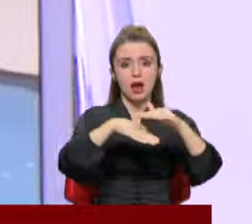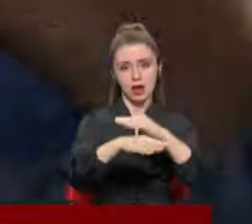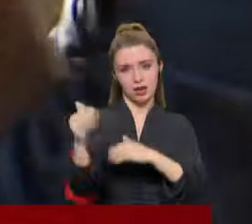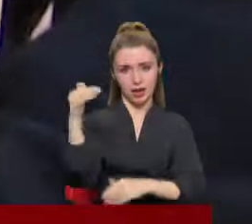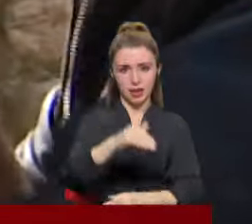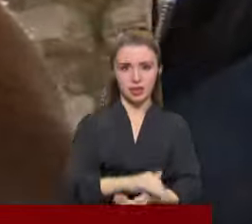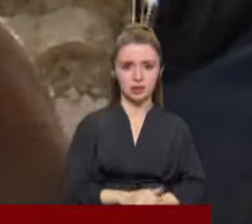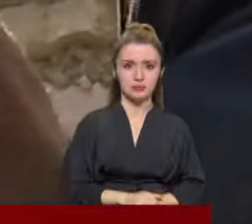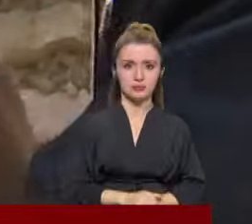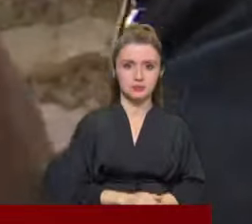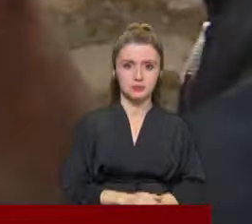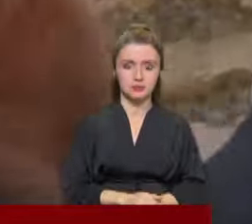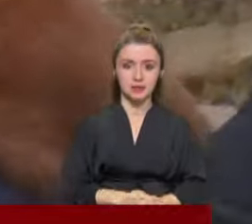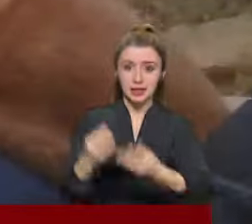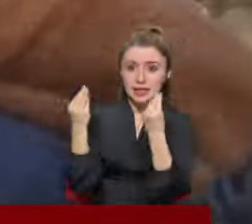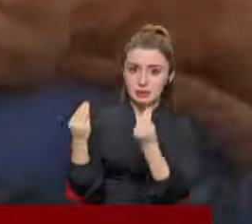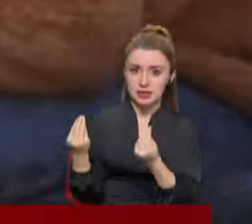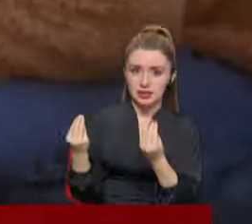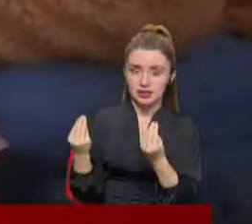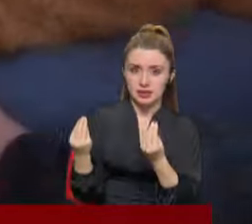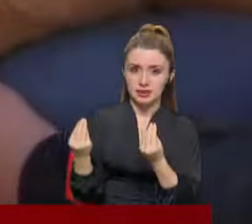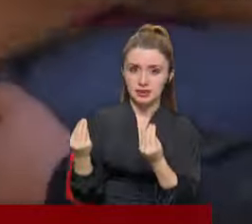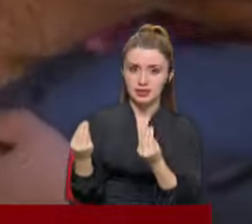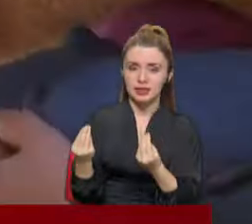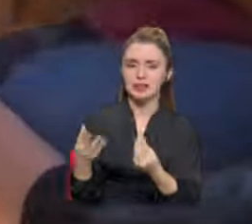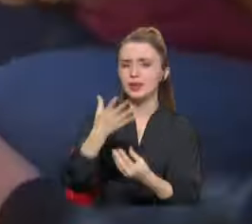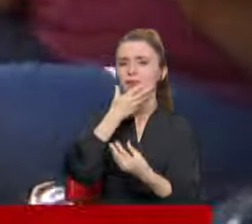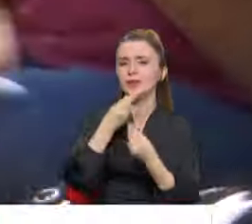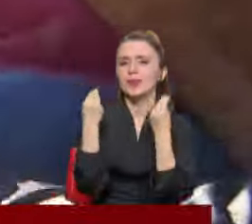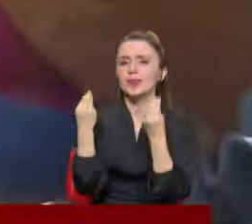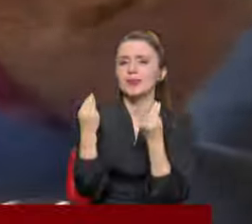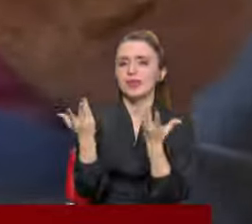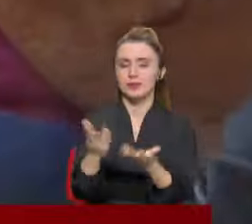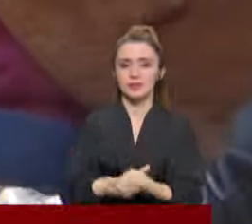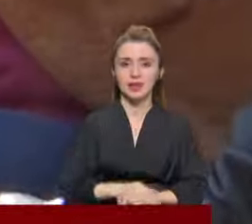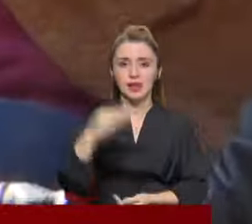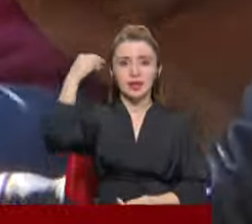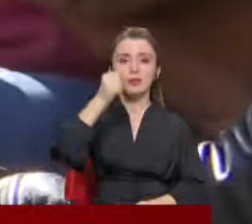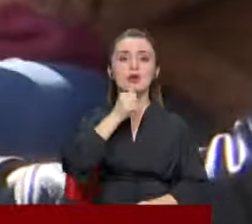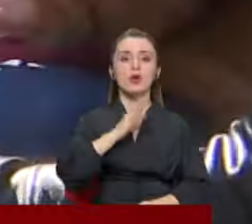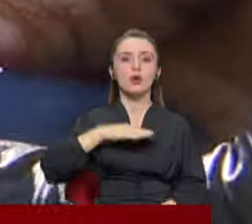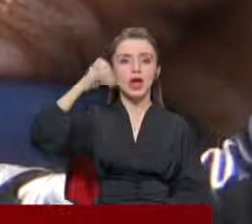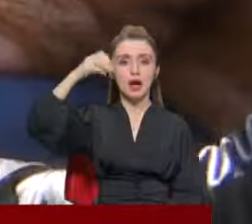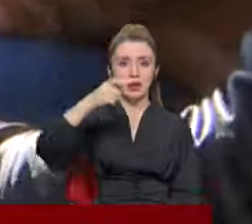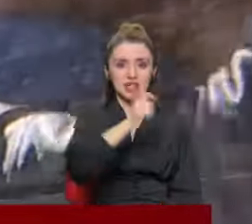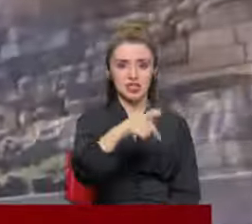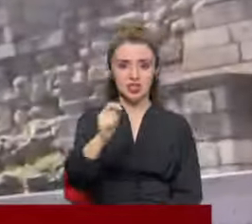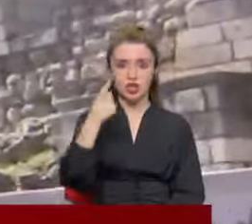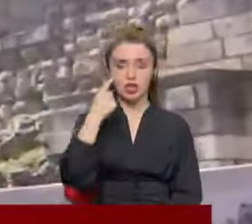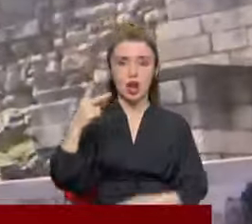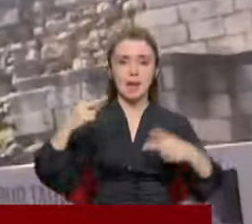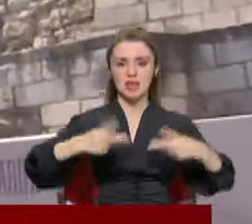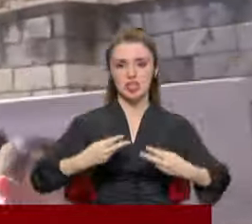yatırım. Kuzucuk, iyi misin? Oy senin güzel ellerini yerim ben. Ekrem İmamoğlu AK Partili ilçelerde